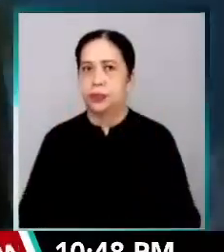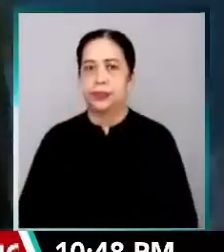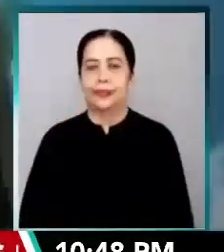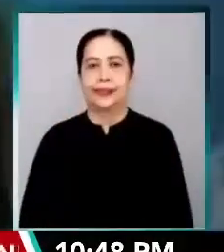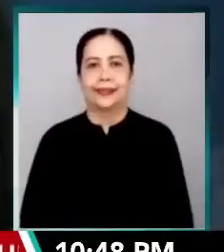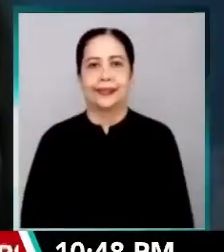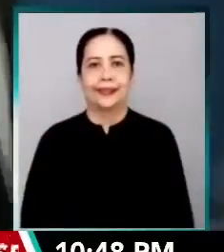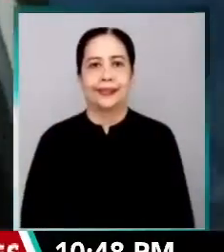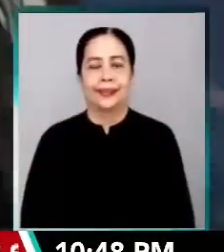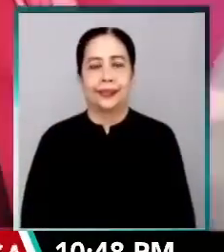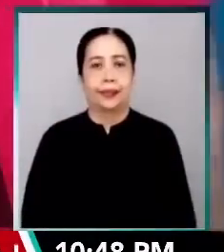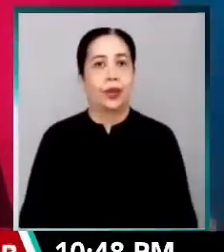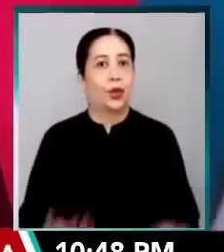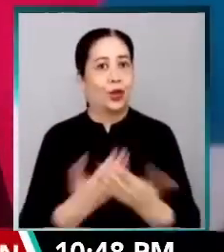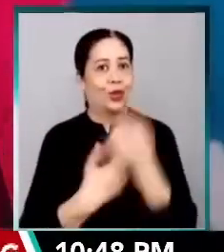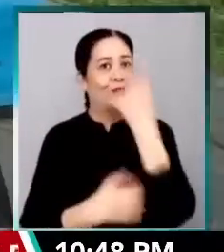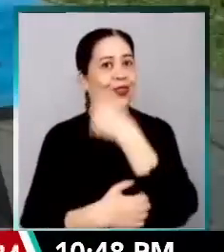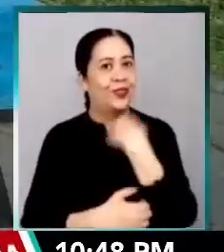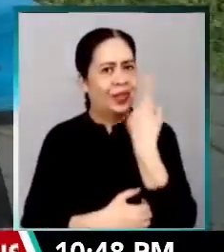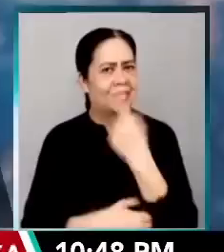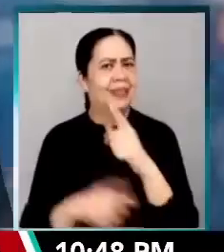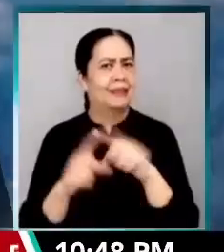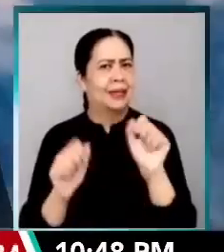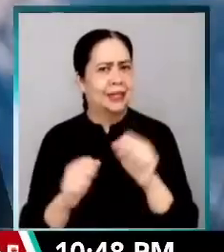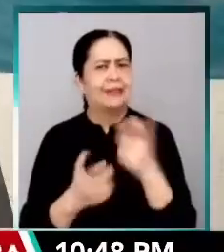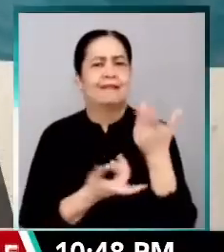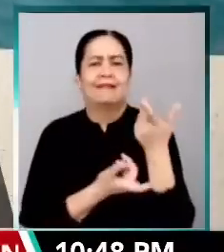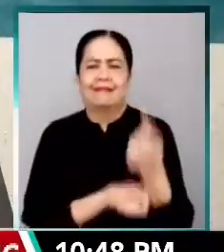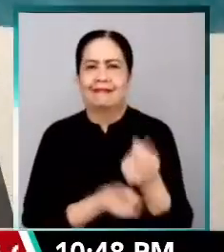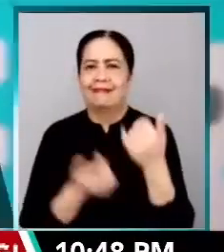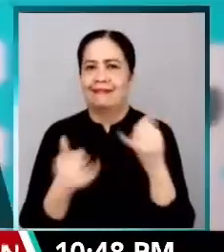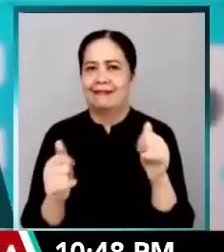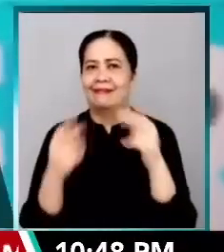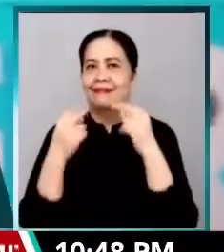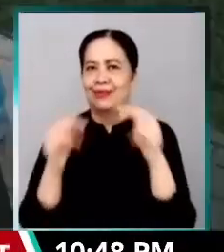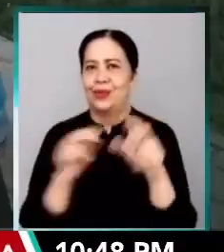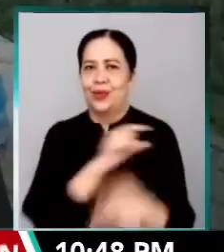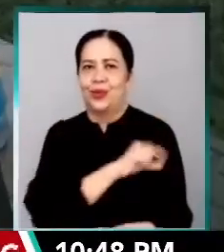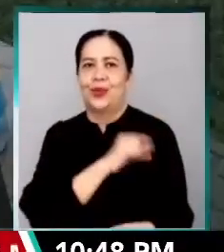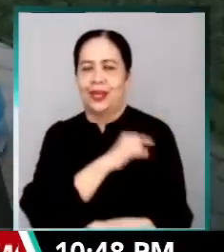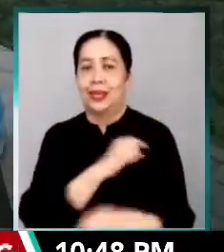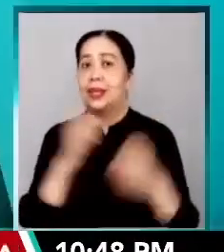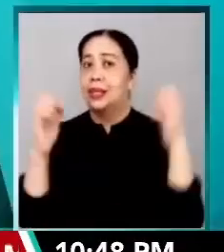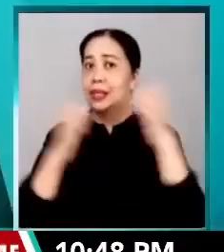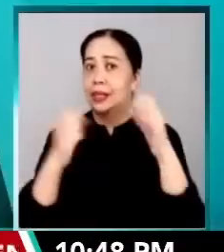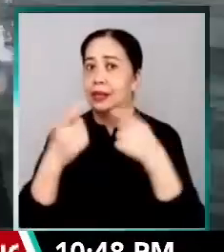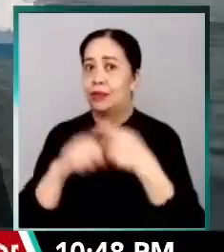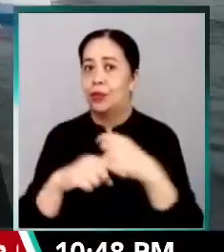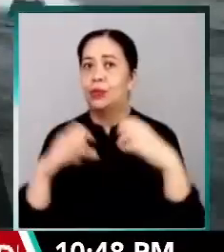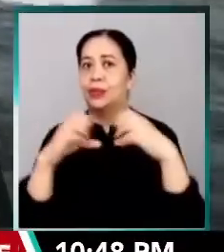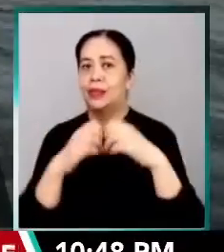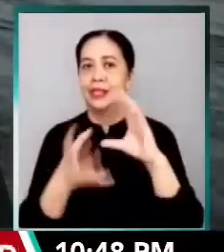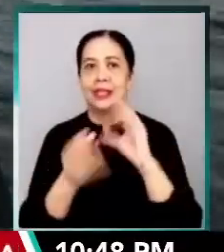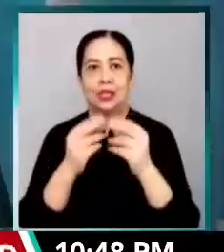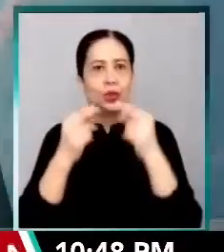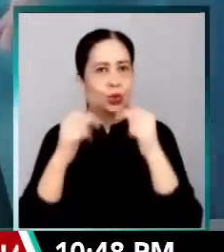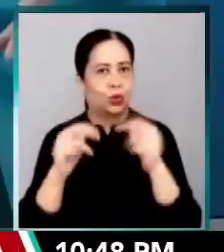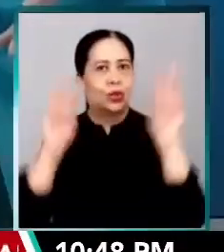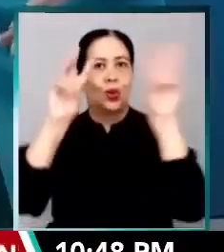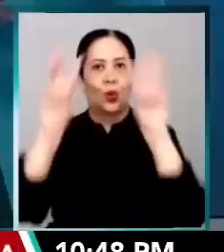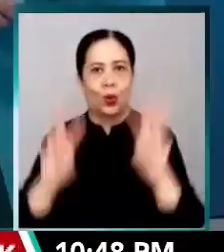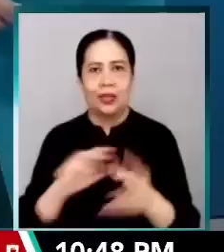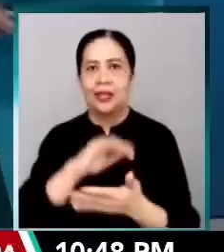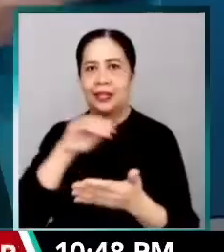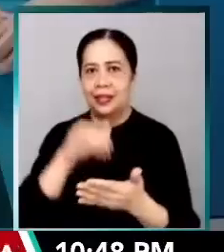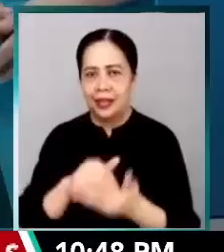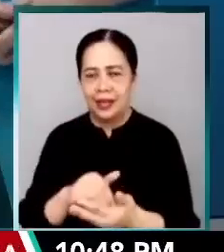Bagong mga mukha, pero parehong mapagkakatiwala ang pagbabalita, ang aasahan mula sa GMA Integrated News Weather Center.